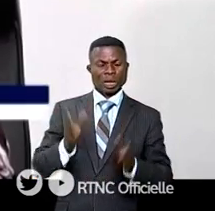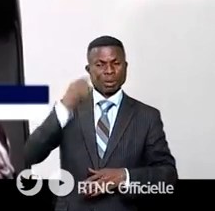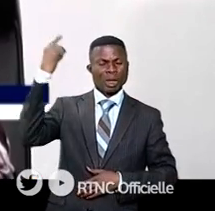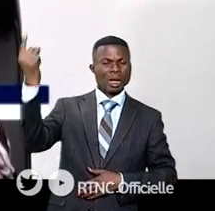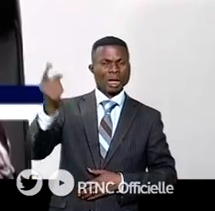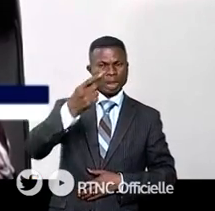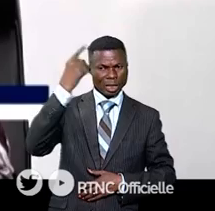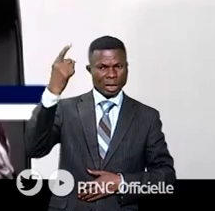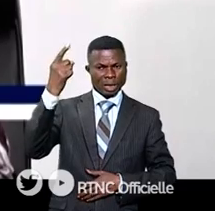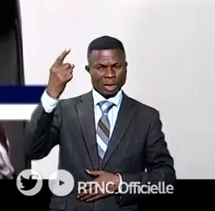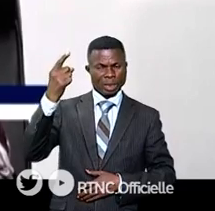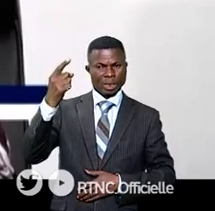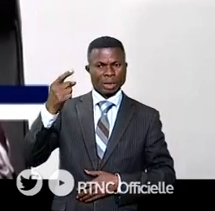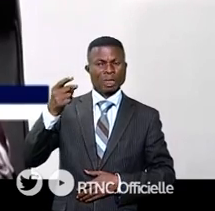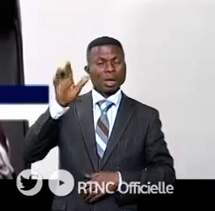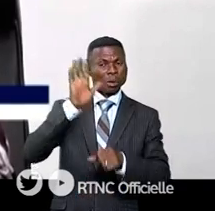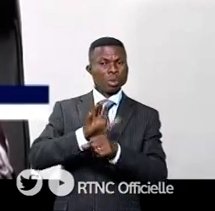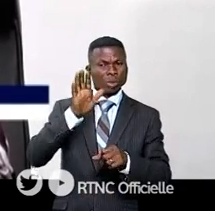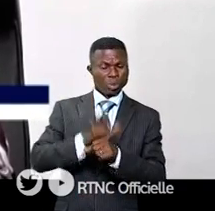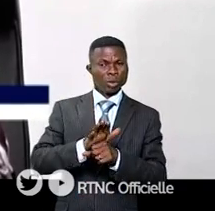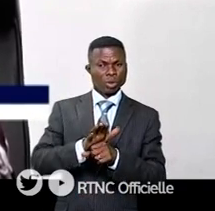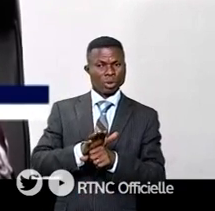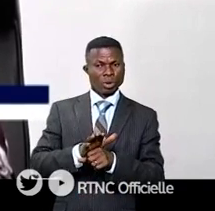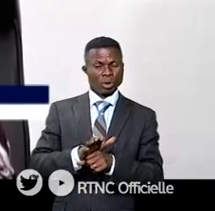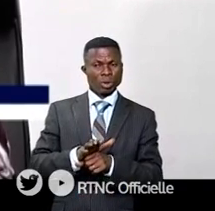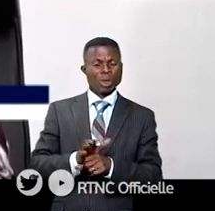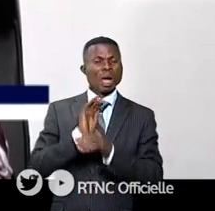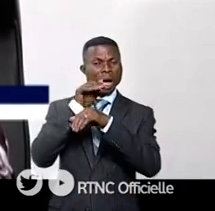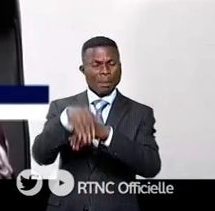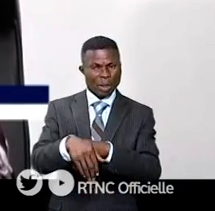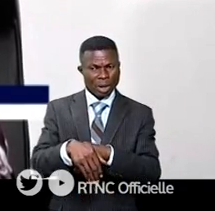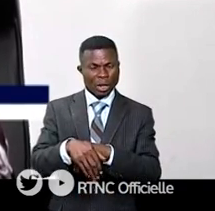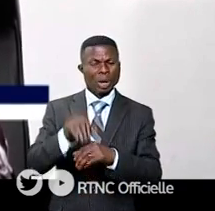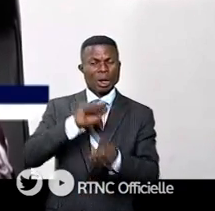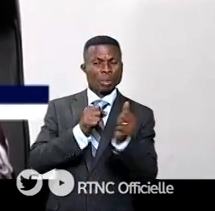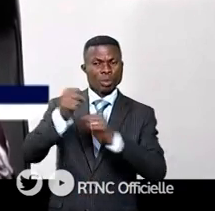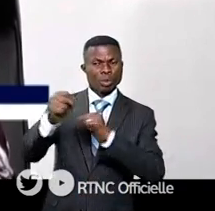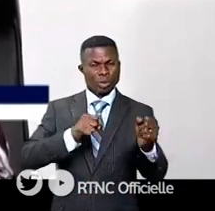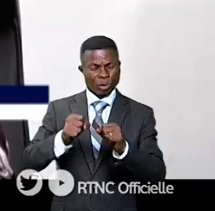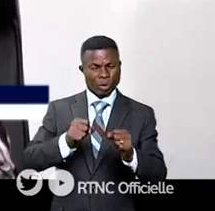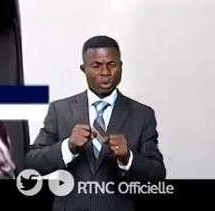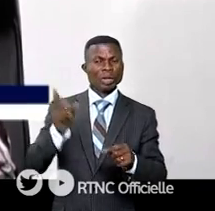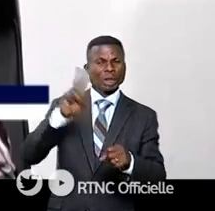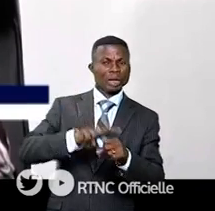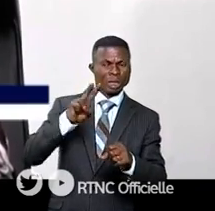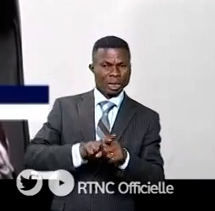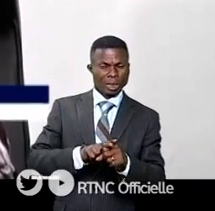internationaux, qui étaient d'ailleurs le plus nombreux à s'impliquer dans ces genres d'exploitation sexuelle, il se pourrait que nous